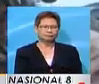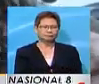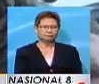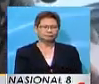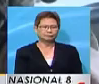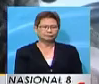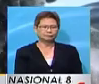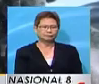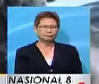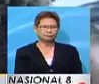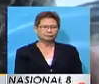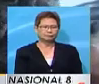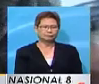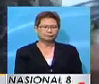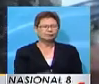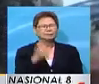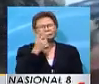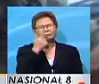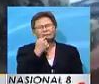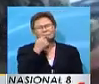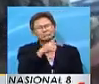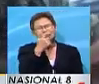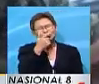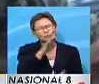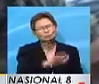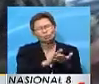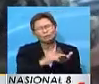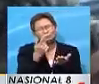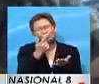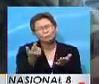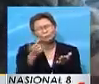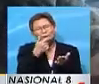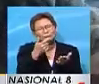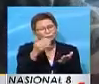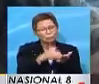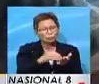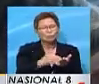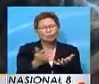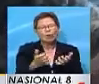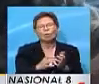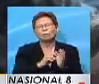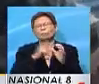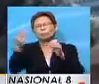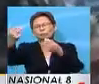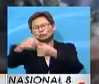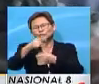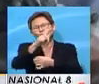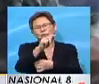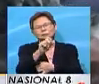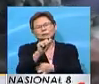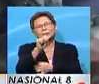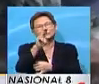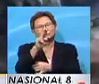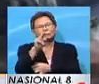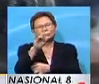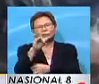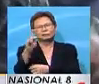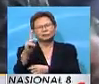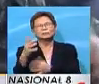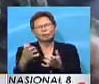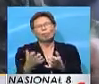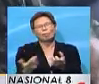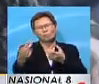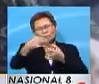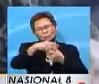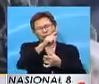sekolah cakap dia tak nak sekolah lagi nak masuk tahfiz tahfiz nak masuk tahfiz Ha dia nak masuk